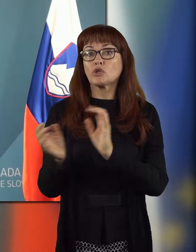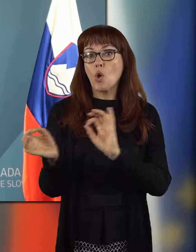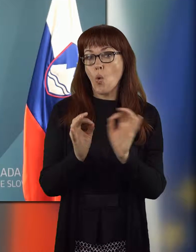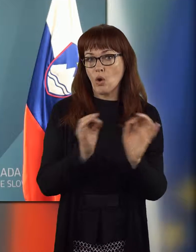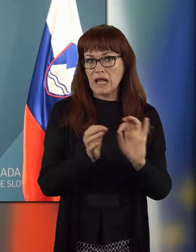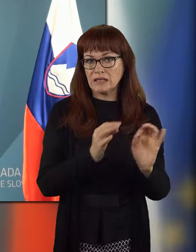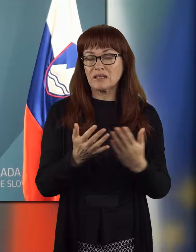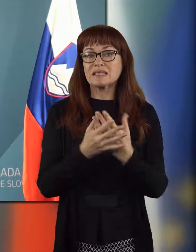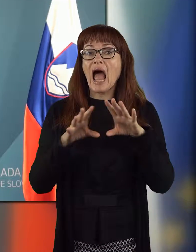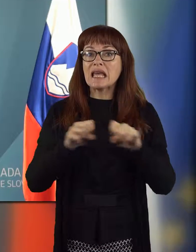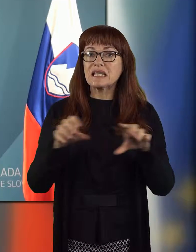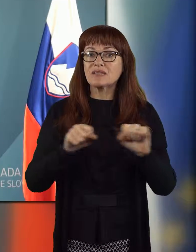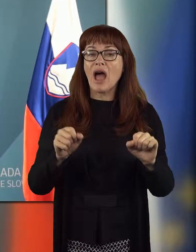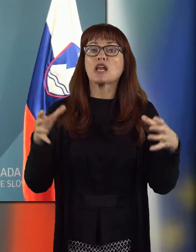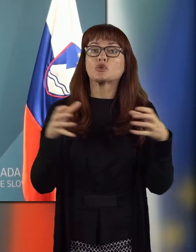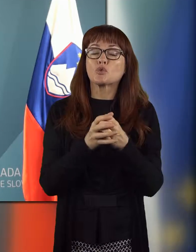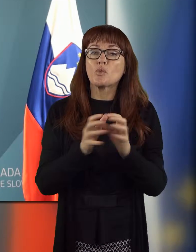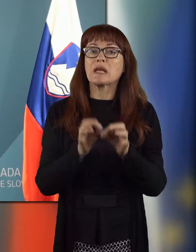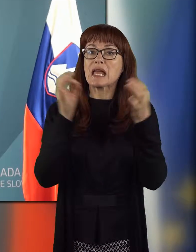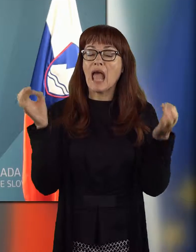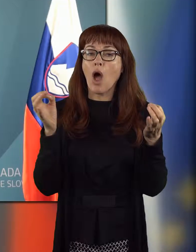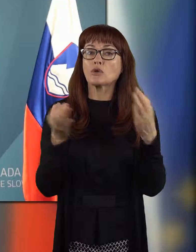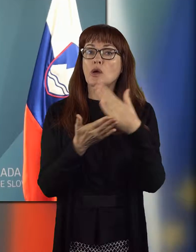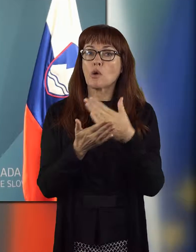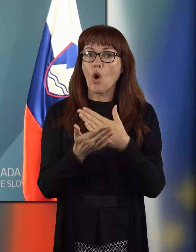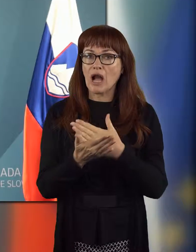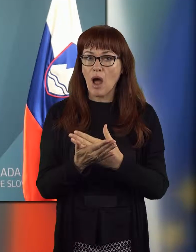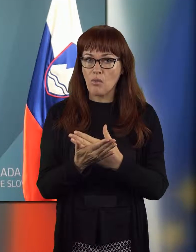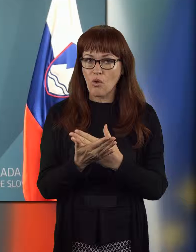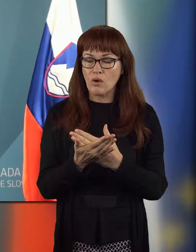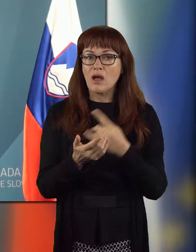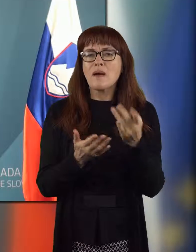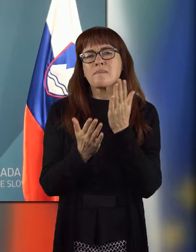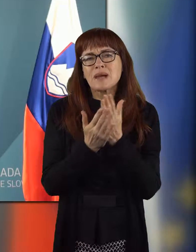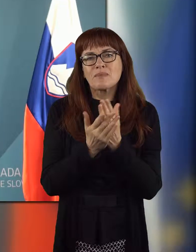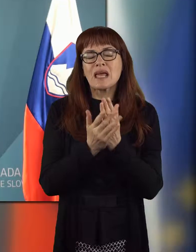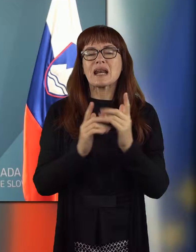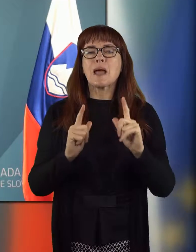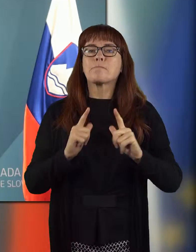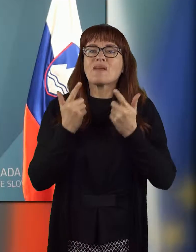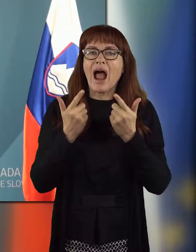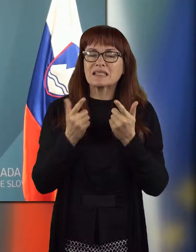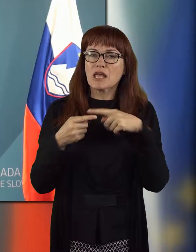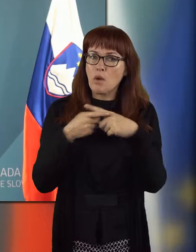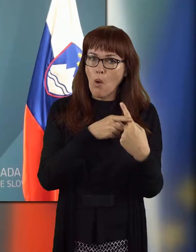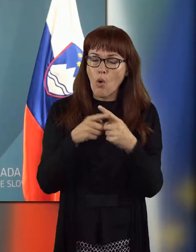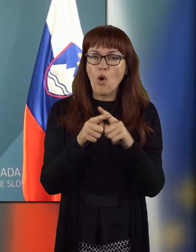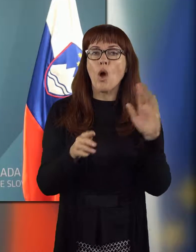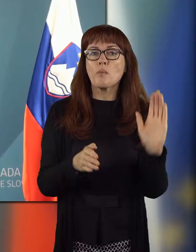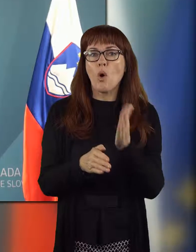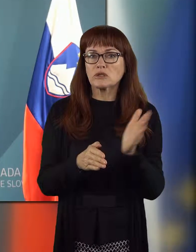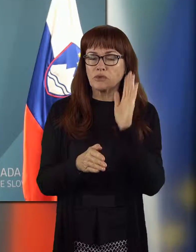tudi ureditvami za izvajanje skupnih ali javnih programov, prispevalo pa bo zagotovitvi primernih bivalskih pogojev, pa